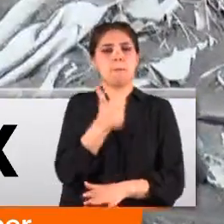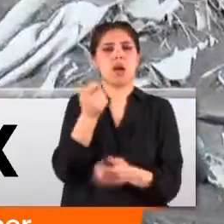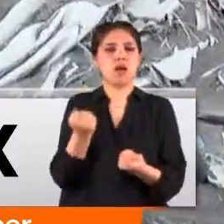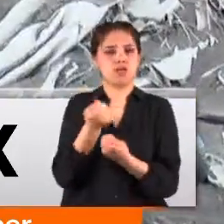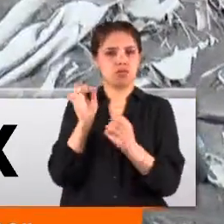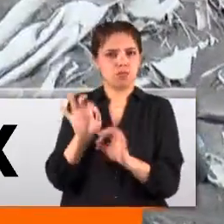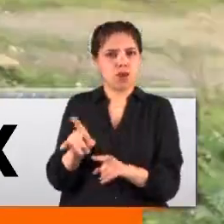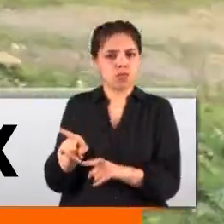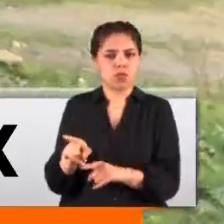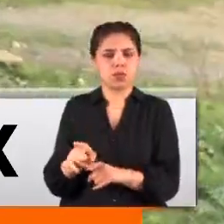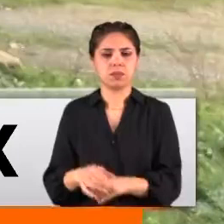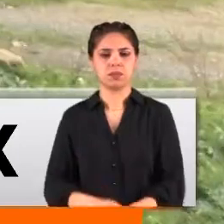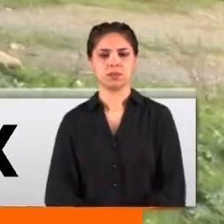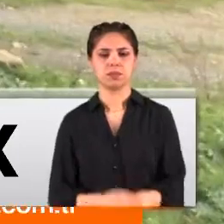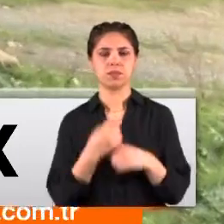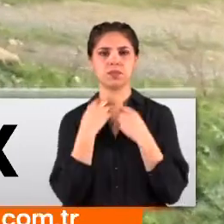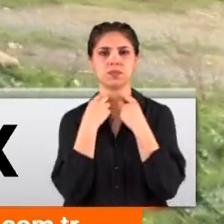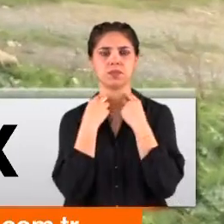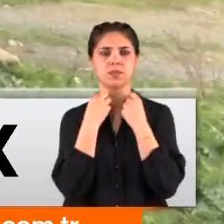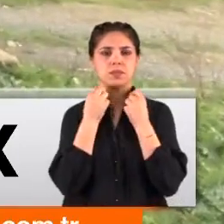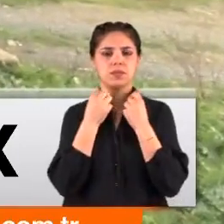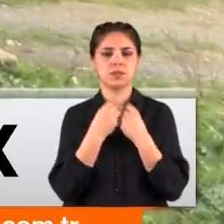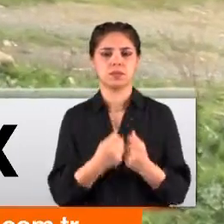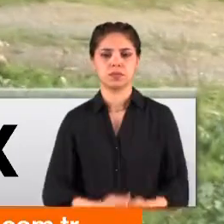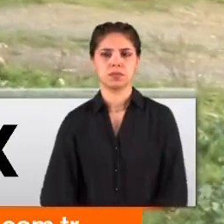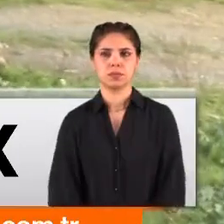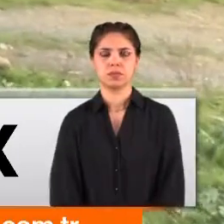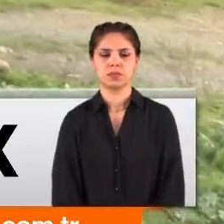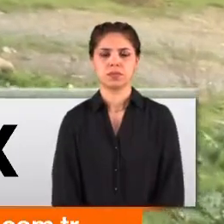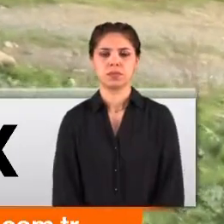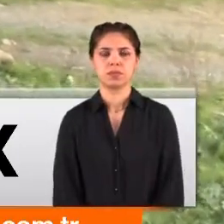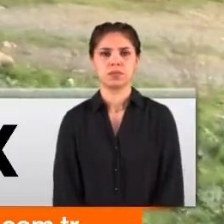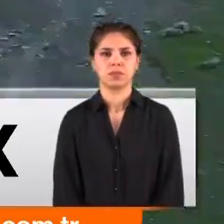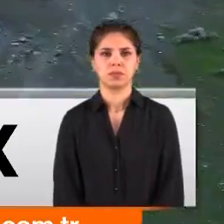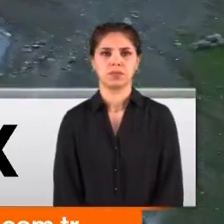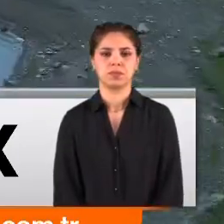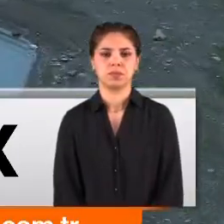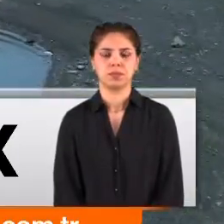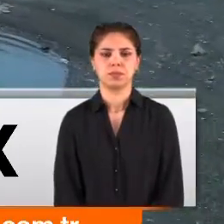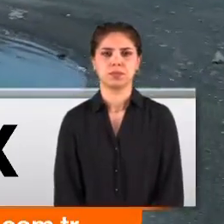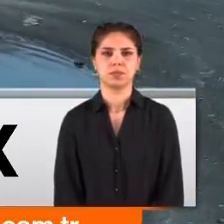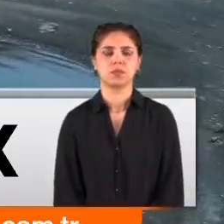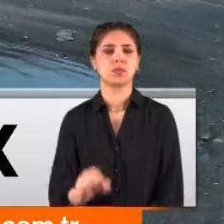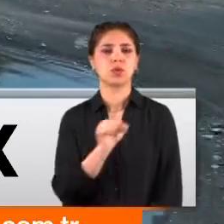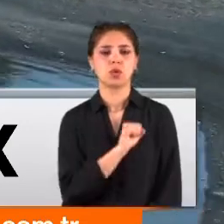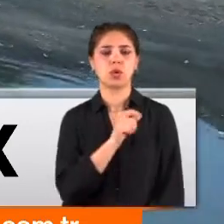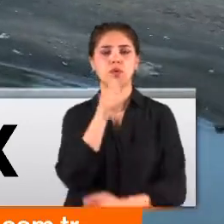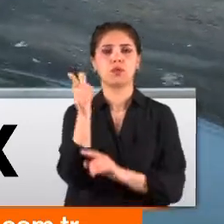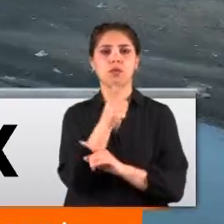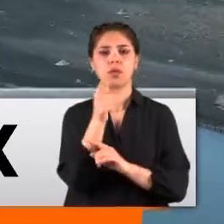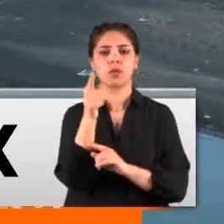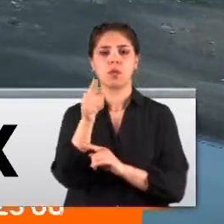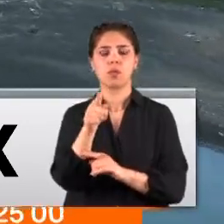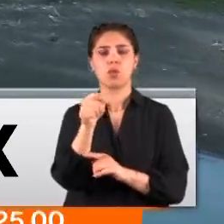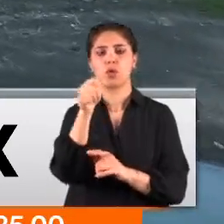harekete geçti. Koyunların ayakları yer oluyor, ağızları yer oluyor. Döküp kaçıyorlar, döküp kaçıyorlar. Yürekleri ağza getiren görüntünün olduğu